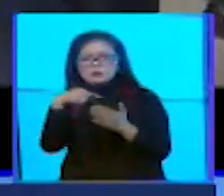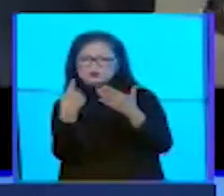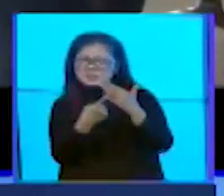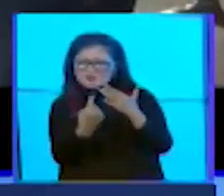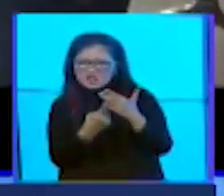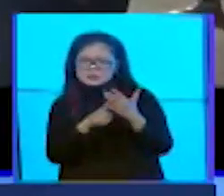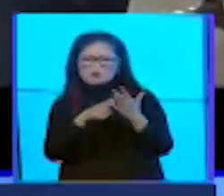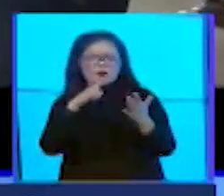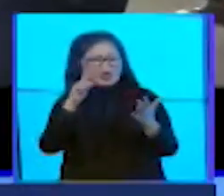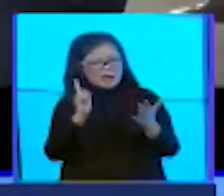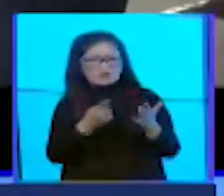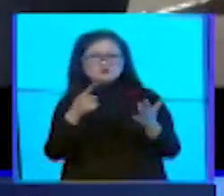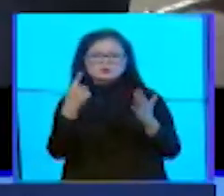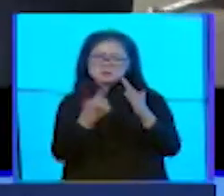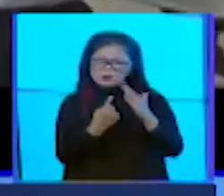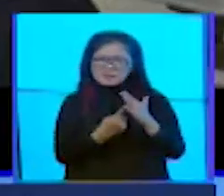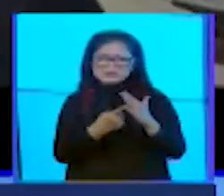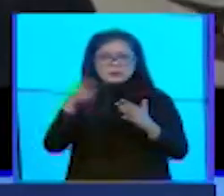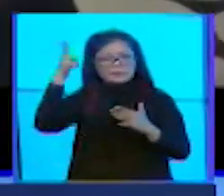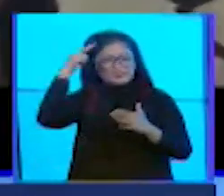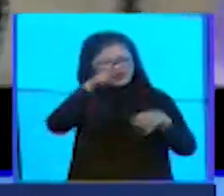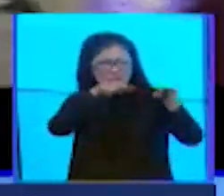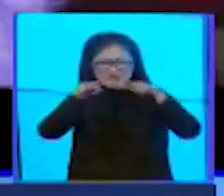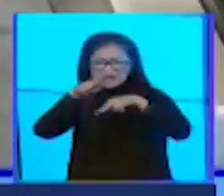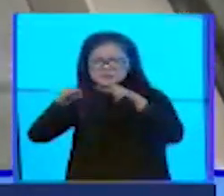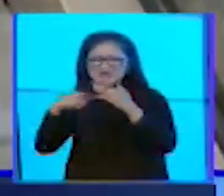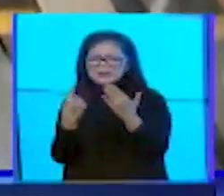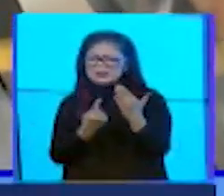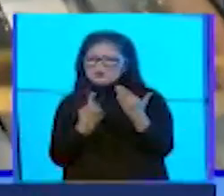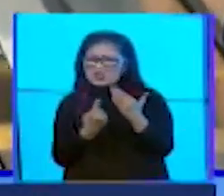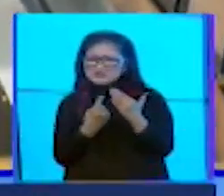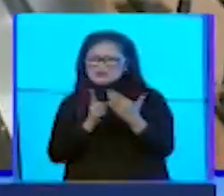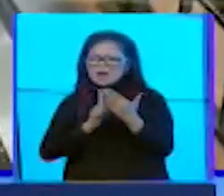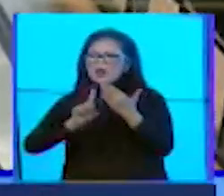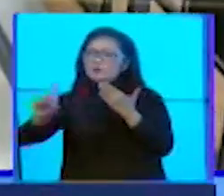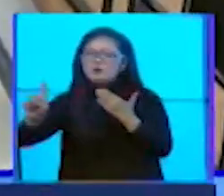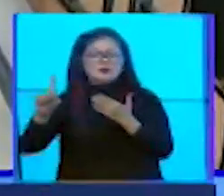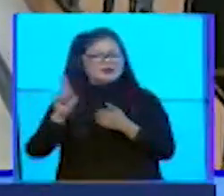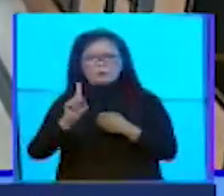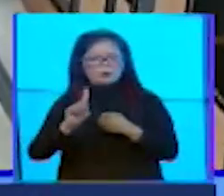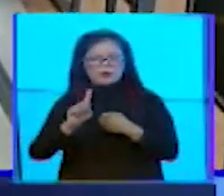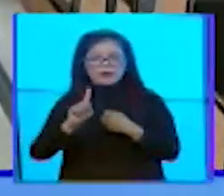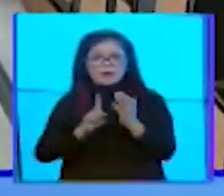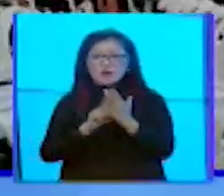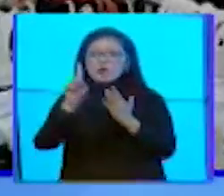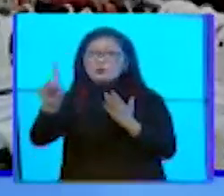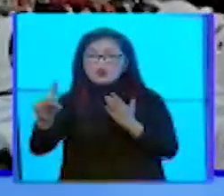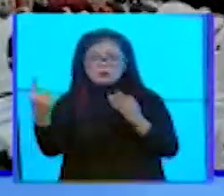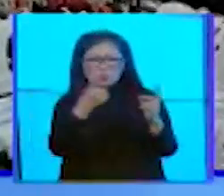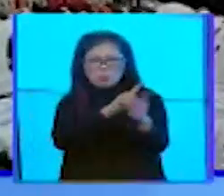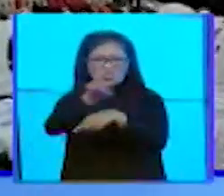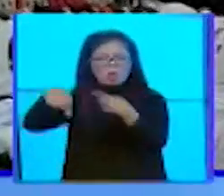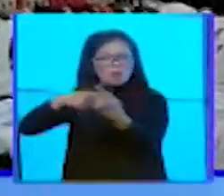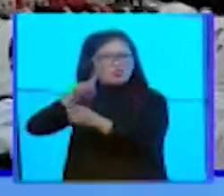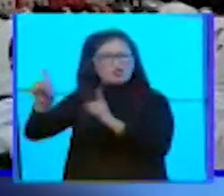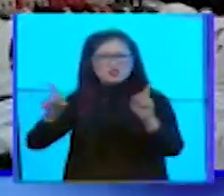Ya. Jadi pemerintah harus bisa memastikan bahwa mereka ini tidak berkeliaran. Karena kalau sampai dengan berkeliaran ini sangat mengganggu sekali